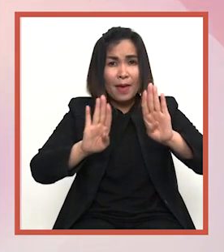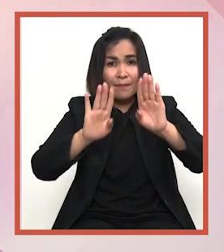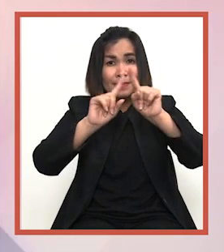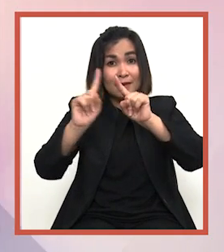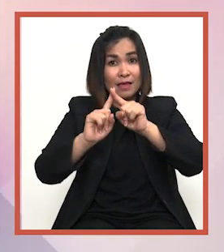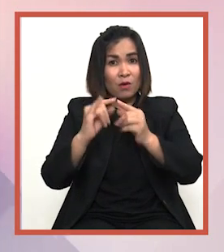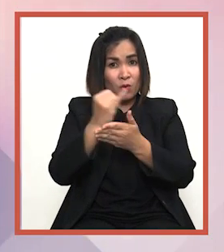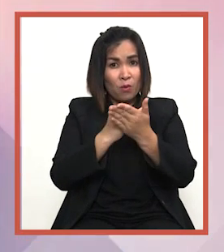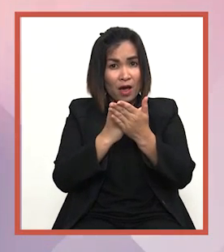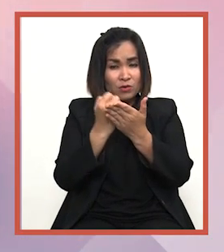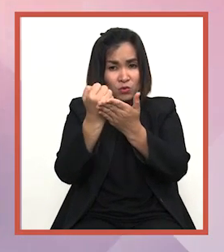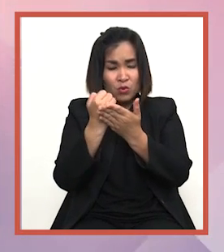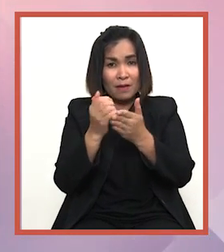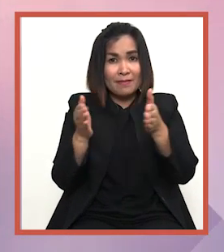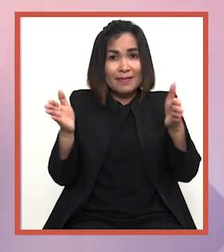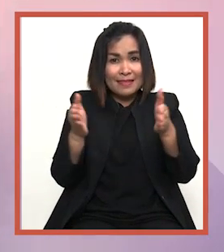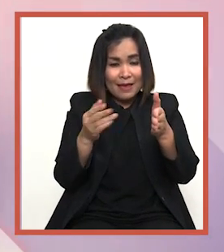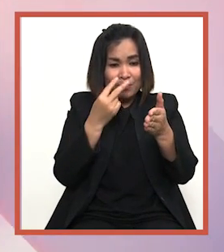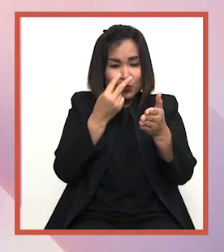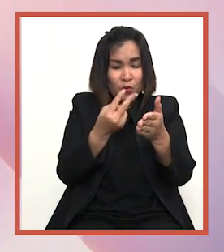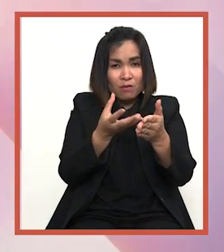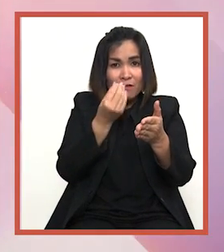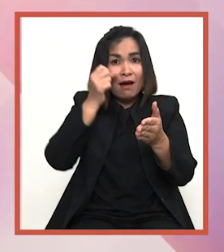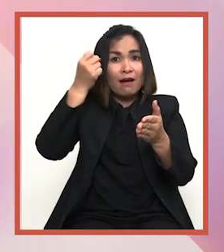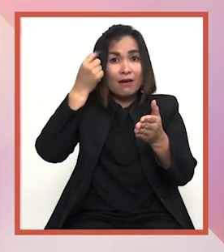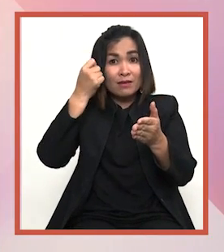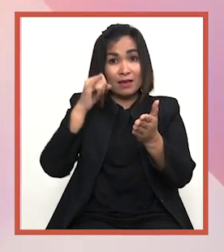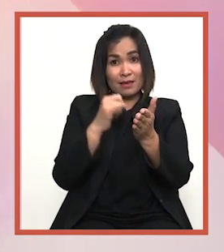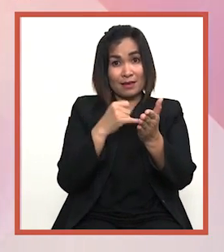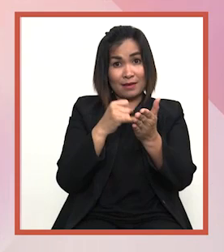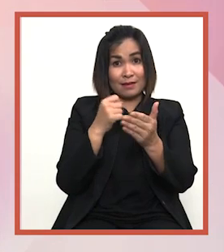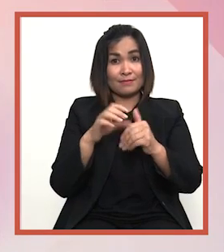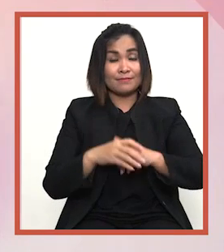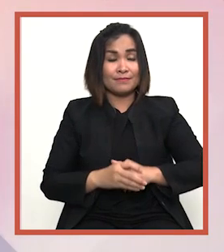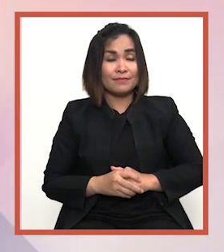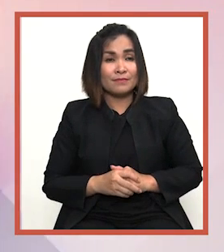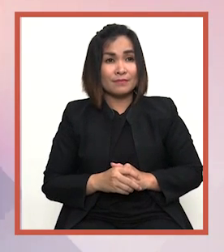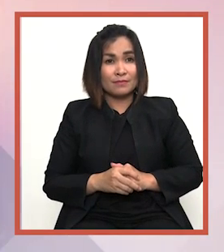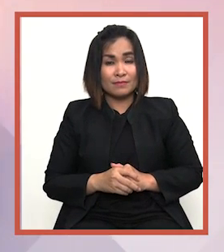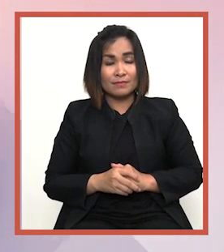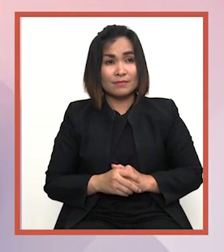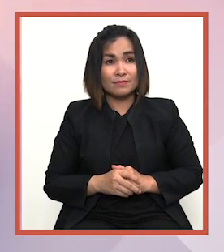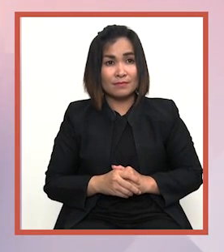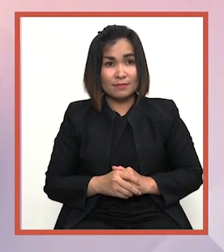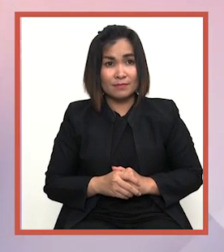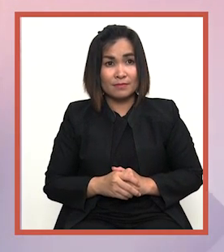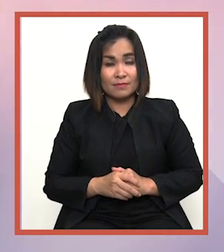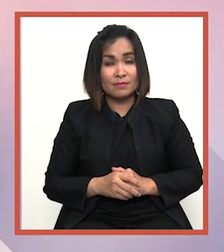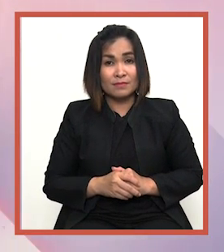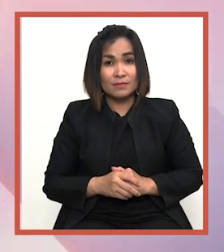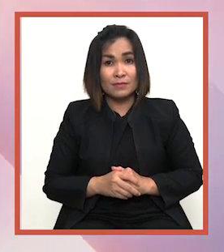แล้วดูเล็กลงนะครับอ่านง่ายขึ้นสามารถทำความเข้าใจได้ง่ายนะครับสำหรับการเอาไปใช้ง